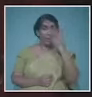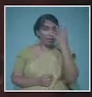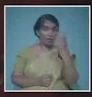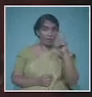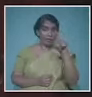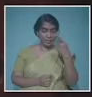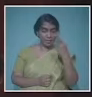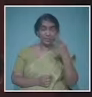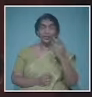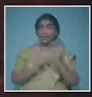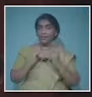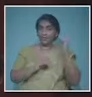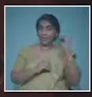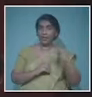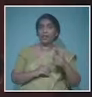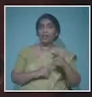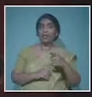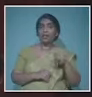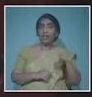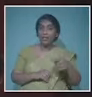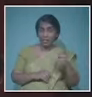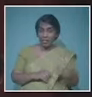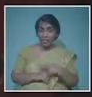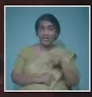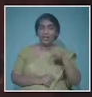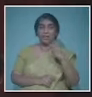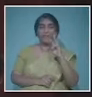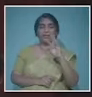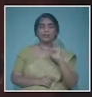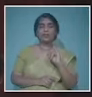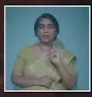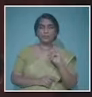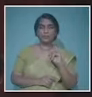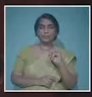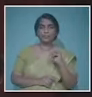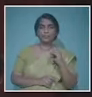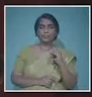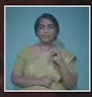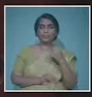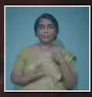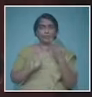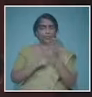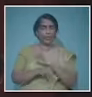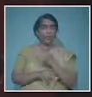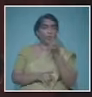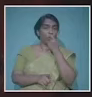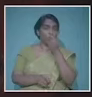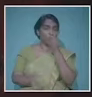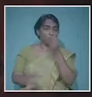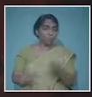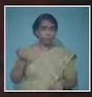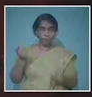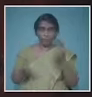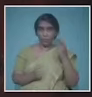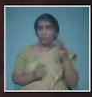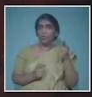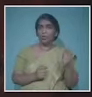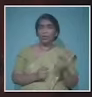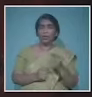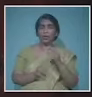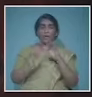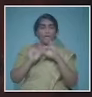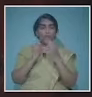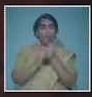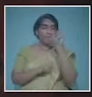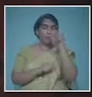4100ට වැඩි කරාට 136යි දිනකට වැටෙන්නේ. මම දැන් අර ඉස්සෙල්ලා කිව්ව බඩුමිලත් එක්ක හතර දෙනෙක්